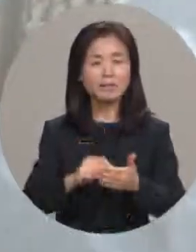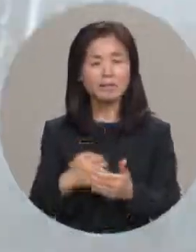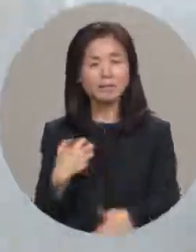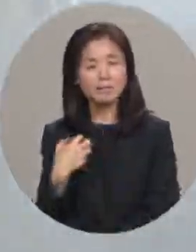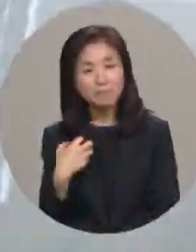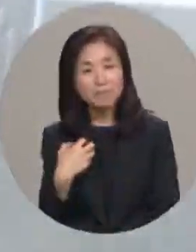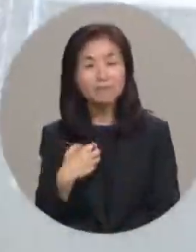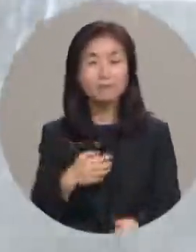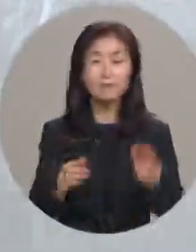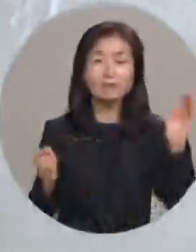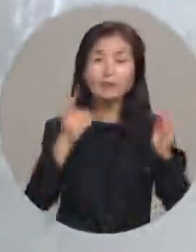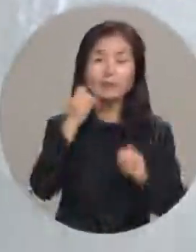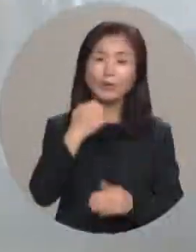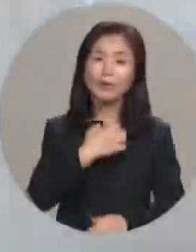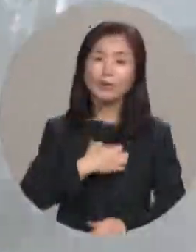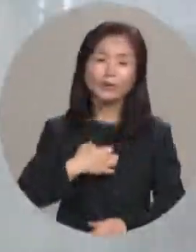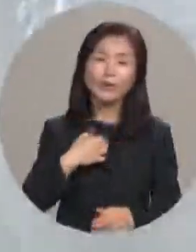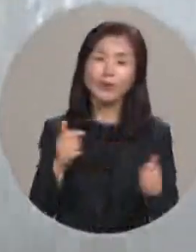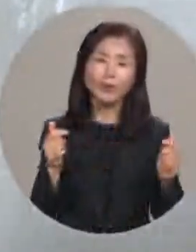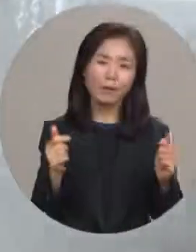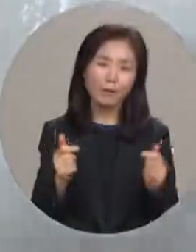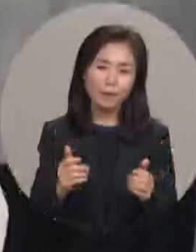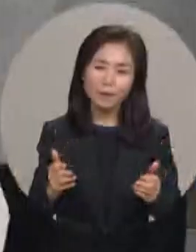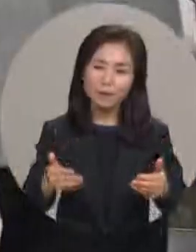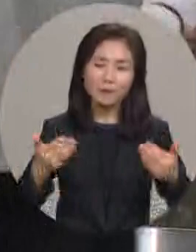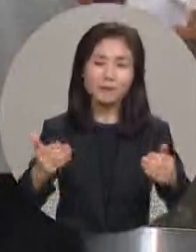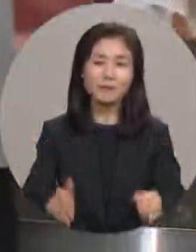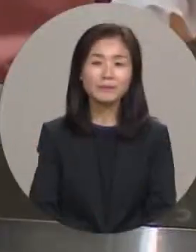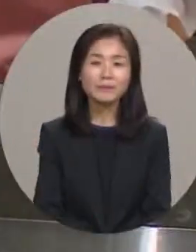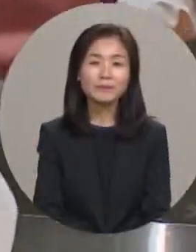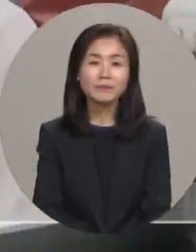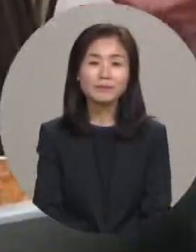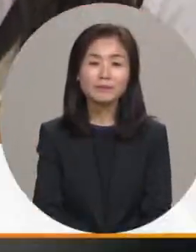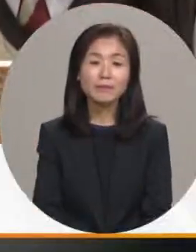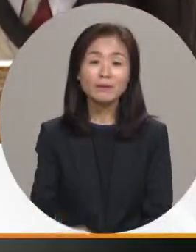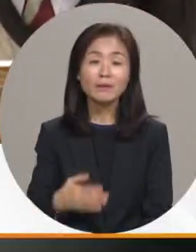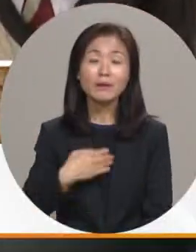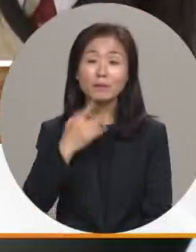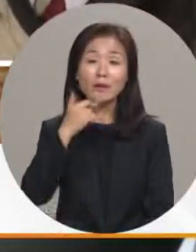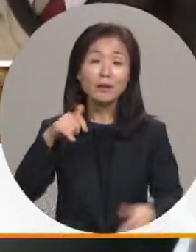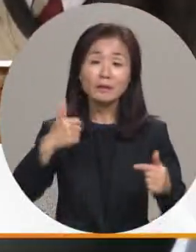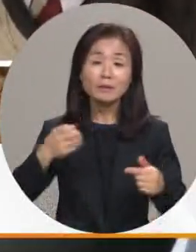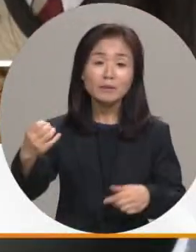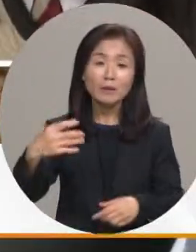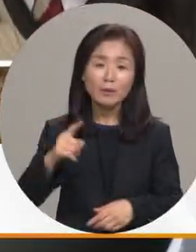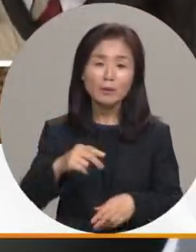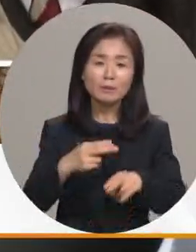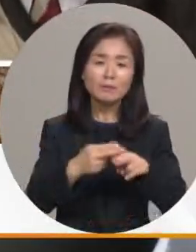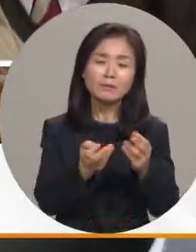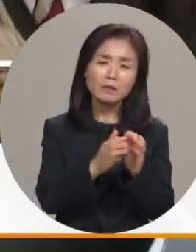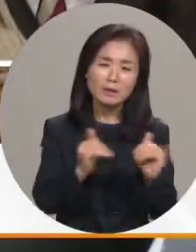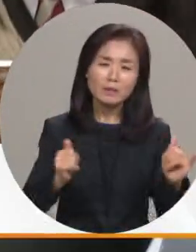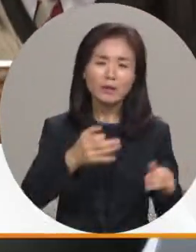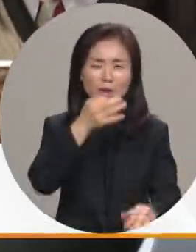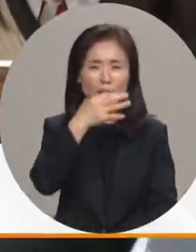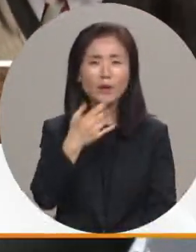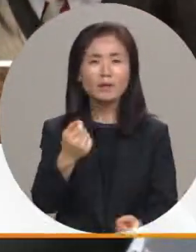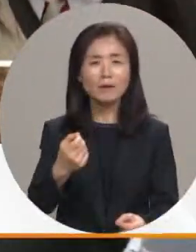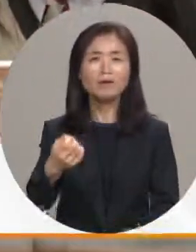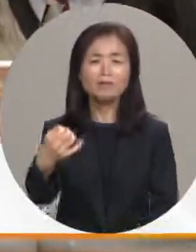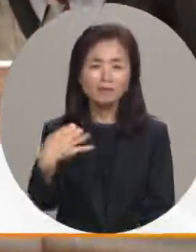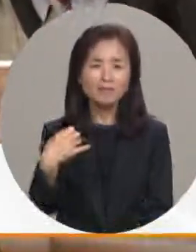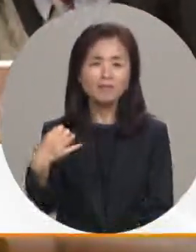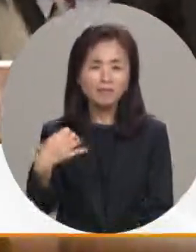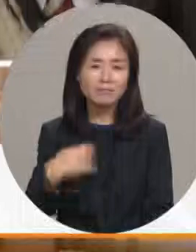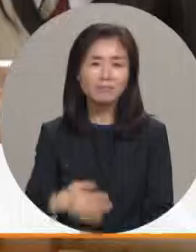학생과 학부모들도 걱정을 덜었습니다. 저희 부모님 평소에 요리 종사자분들께서 많이 힘들 것 같다 이런 말씀을